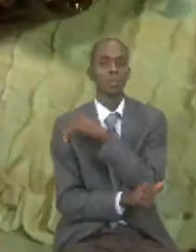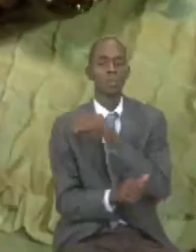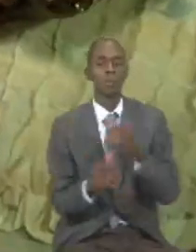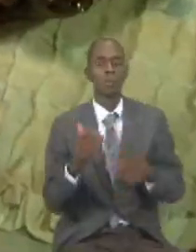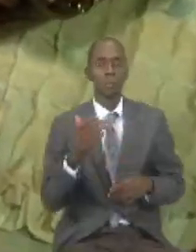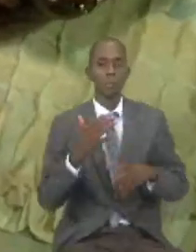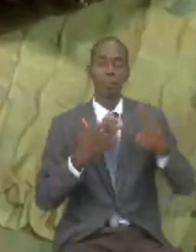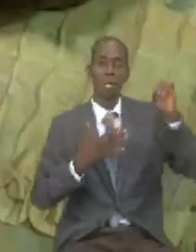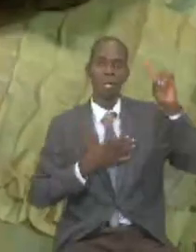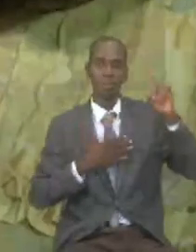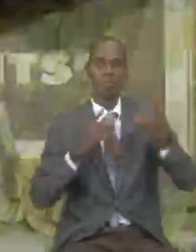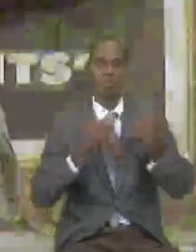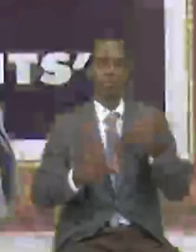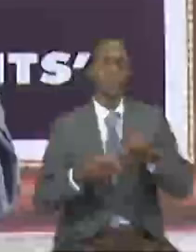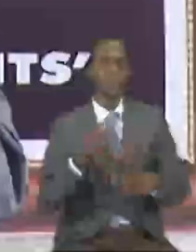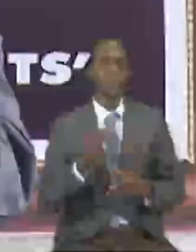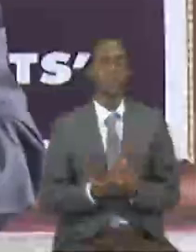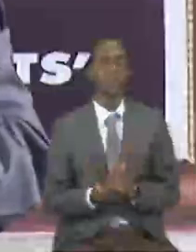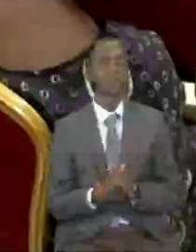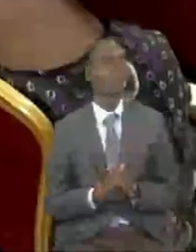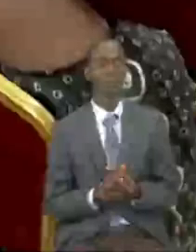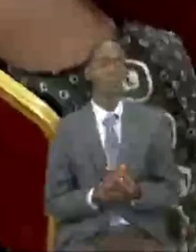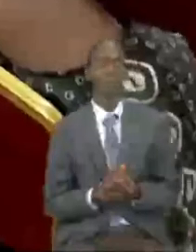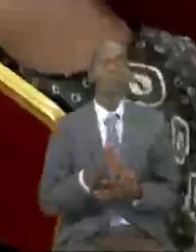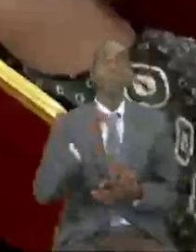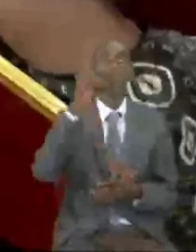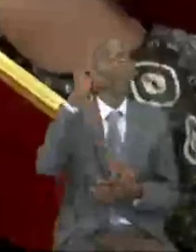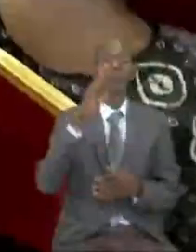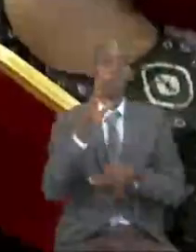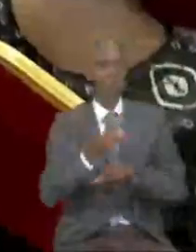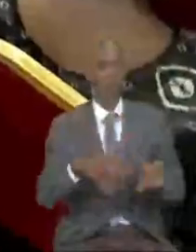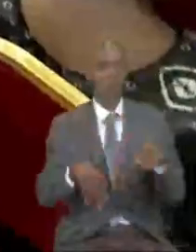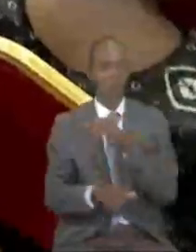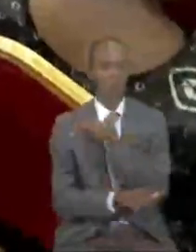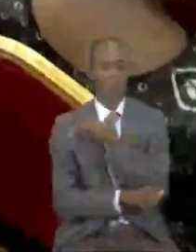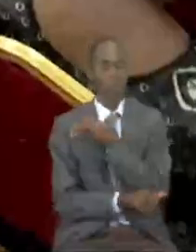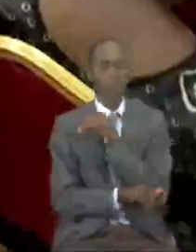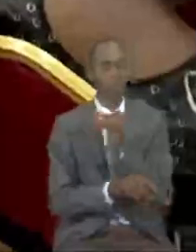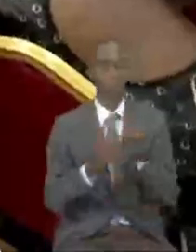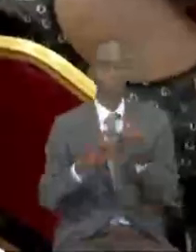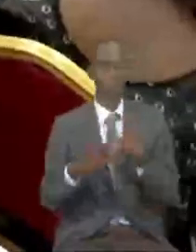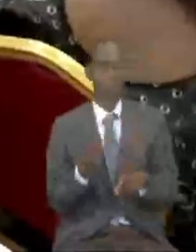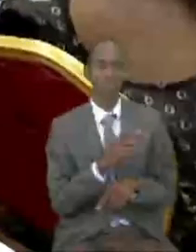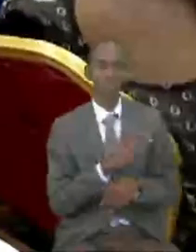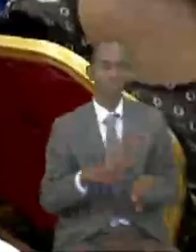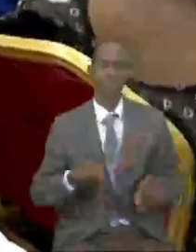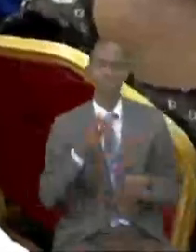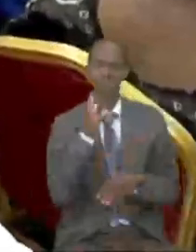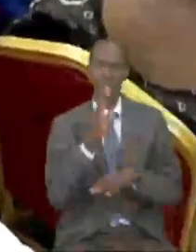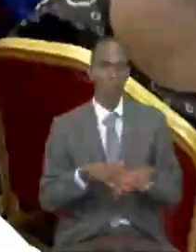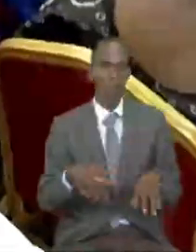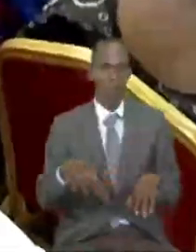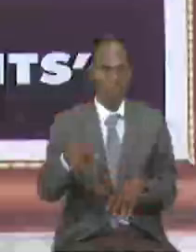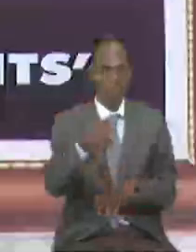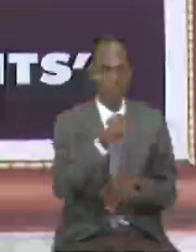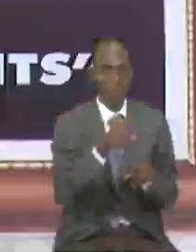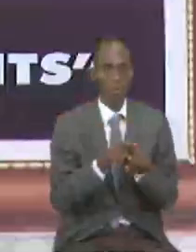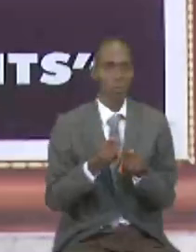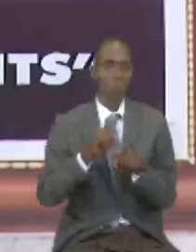j'ai choisi, que j'ai aimé, que j'ai aimé. Dieu a appelé Abraham son ami. Le Seigneur